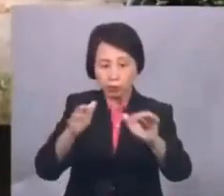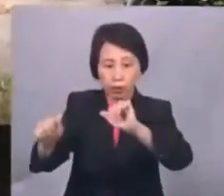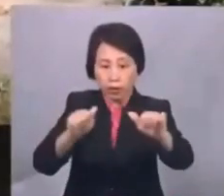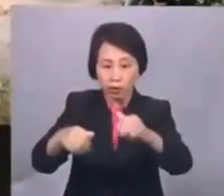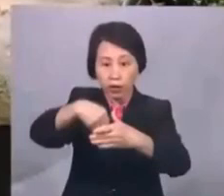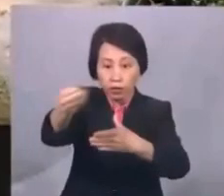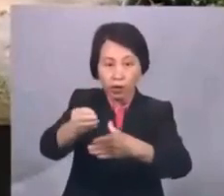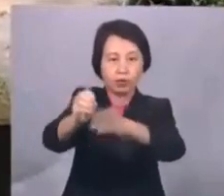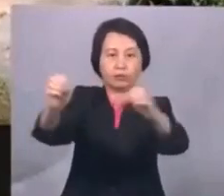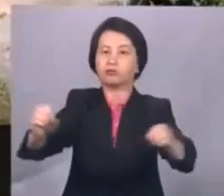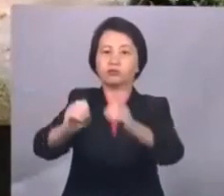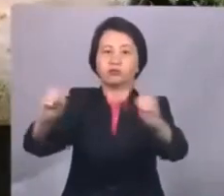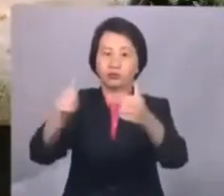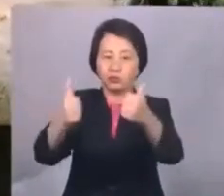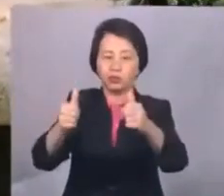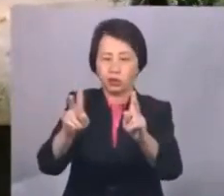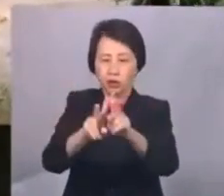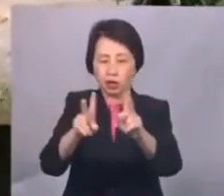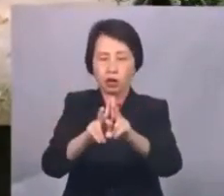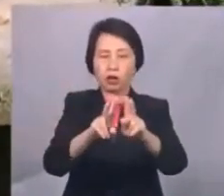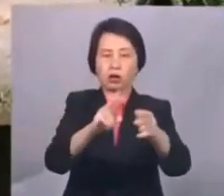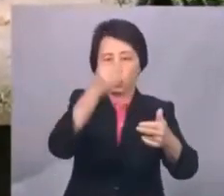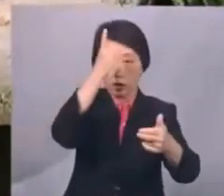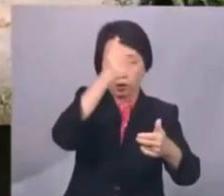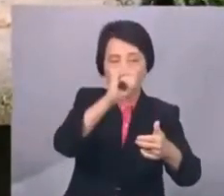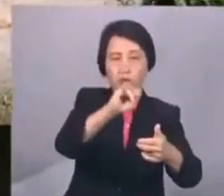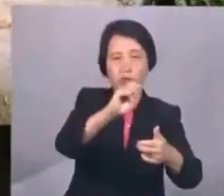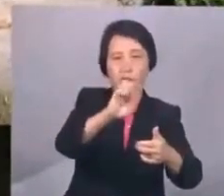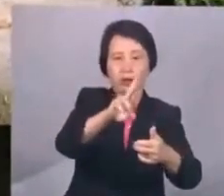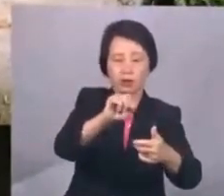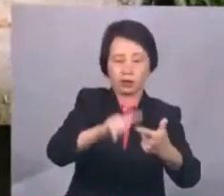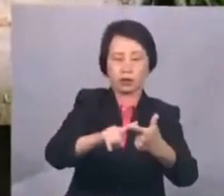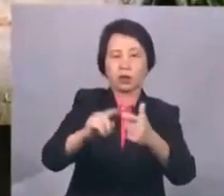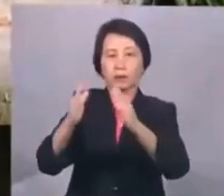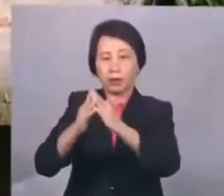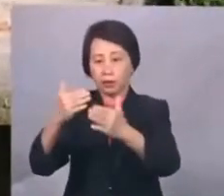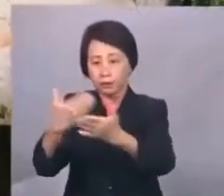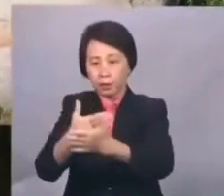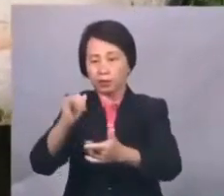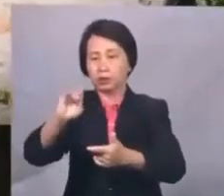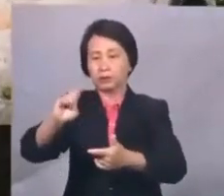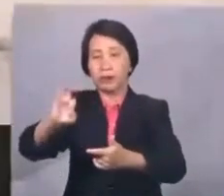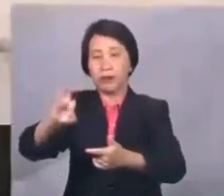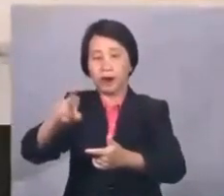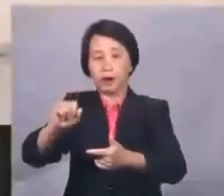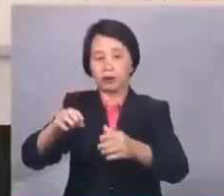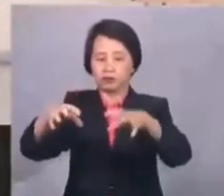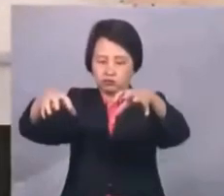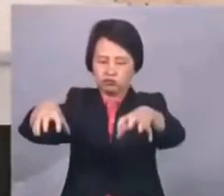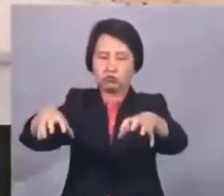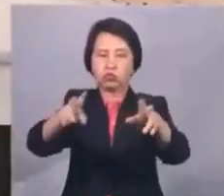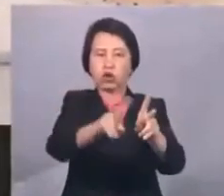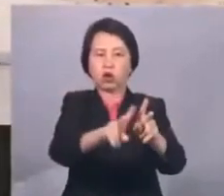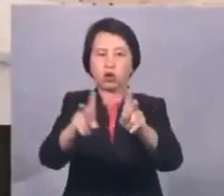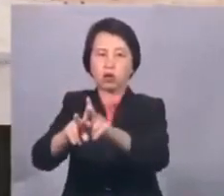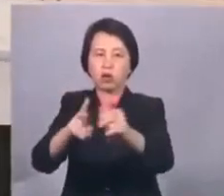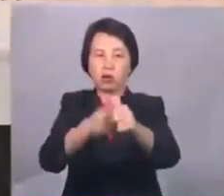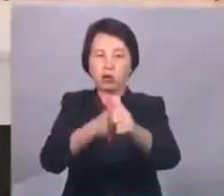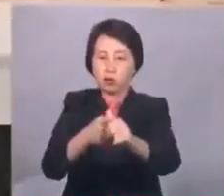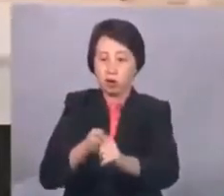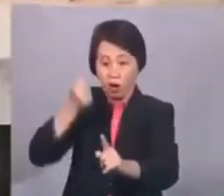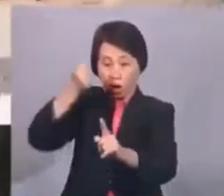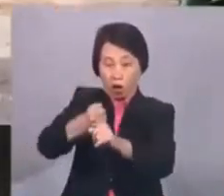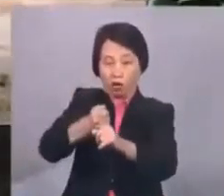Activity 2 dikesan Kampung terlibat Kampung tato Ibrahim Adjie dan bantal baru Ibrahim Ajie yang menjadi kawasan pertama